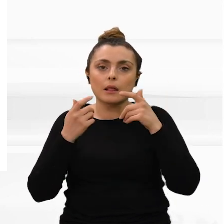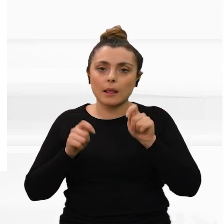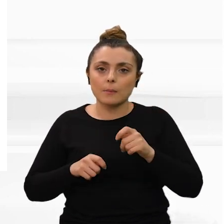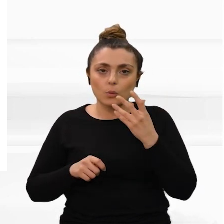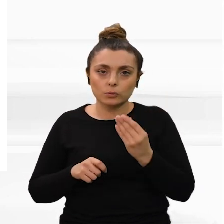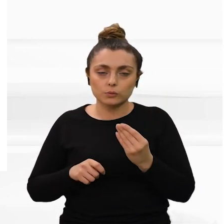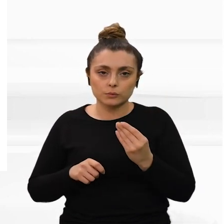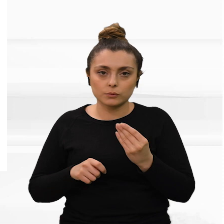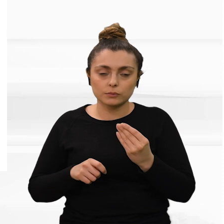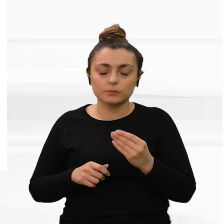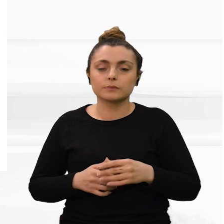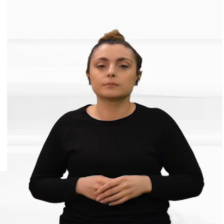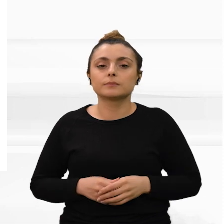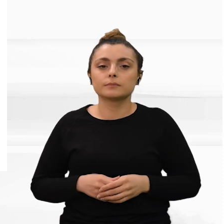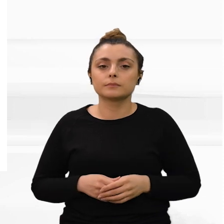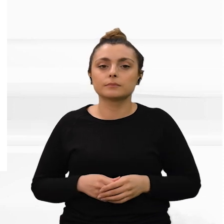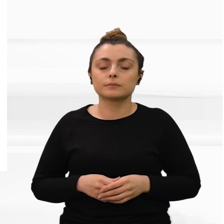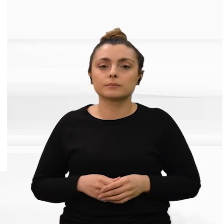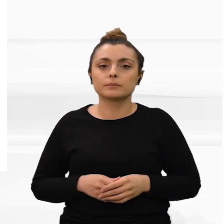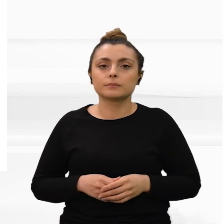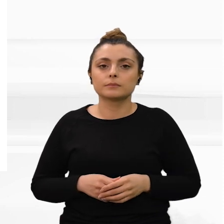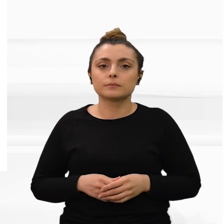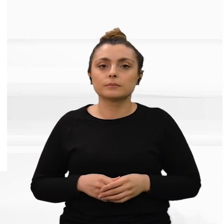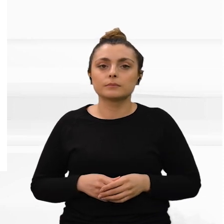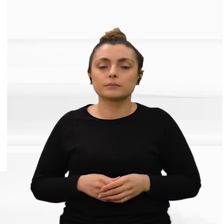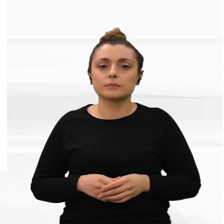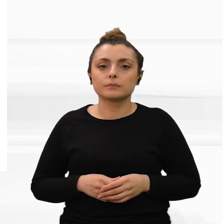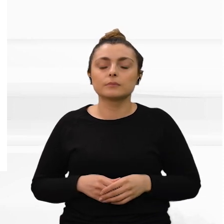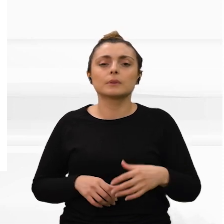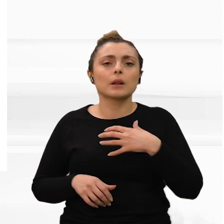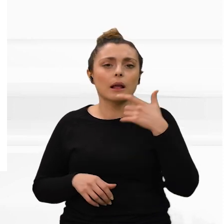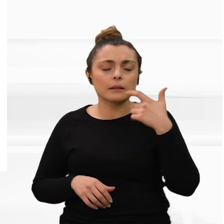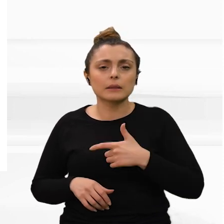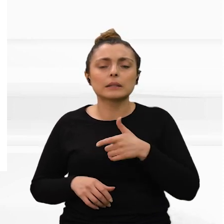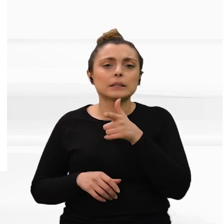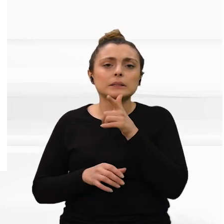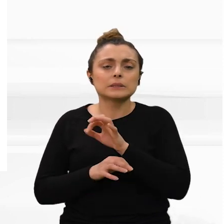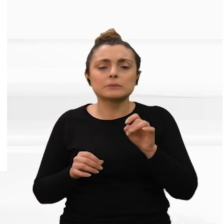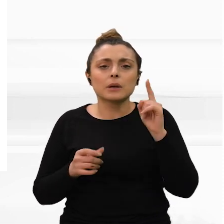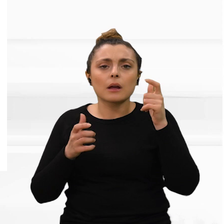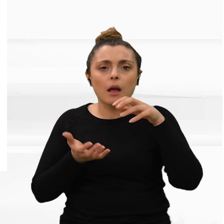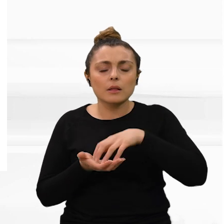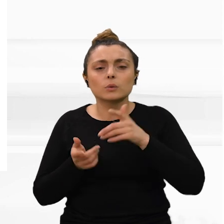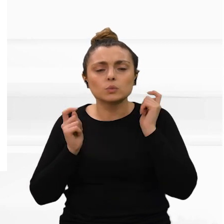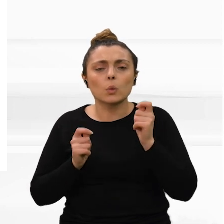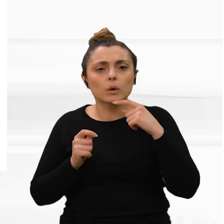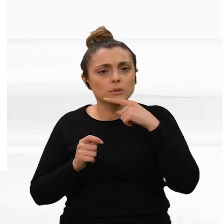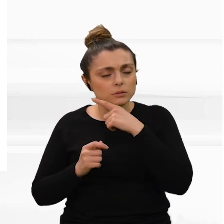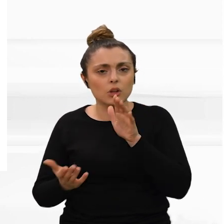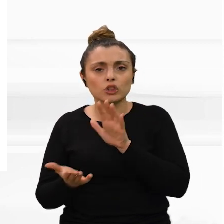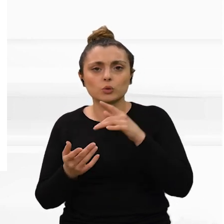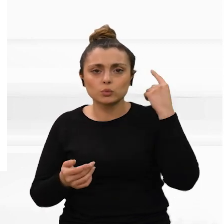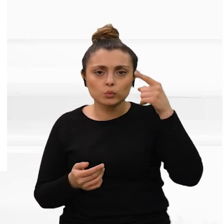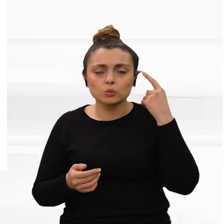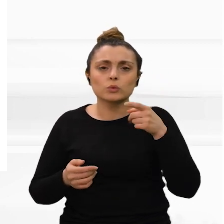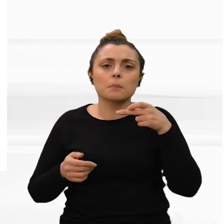dile getirmeyi seçmiştir burada öznellik söz konusu kendini Issız bir adada en çetin güçlüklerle karşı